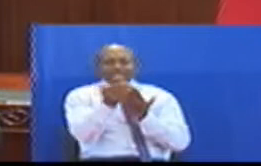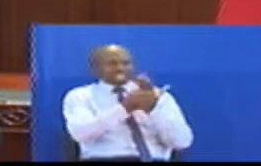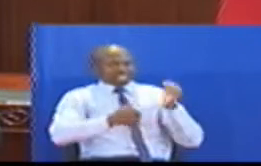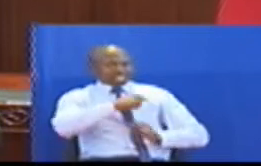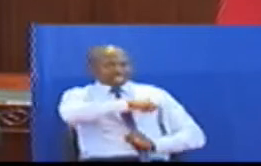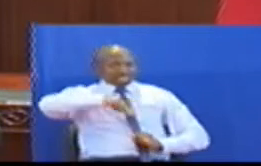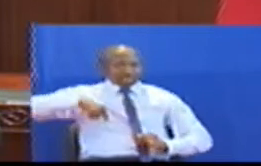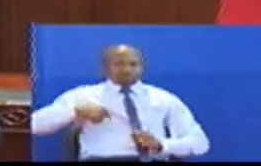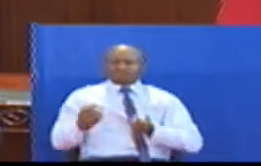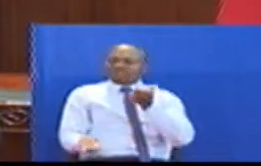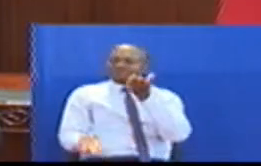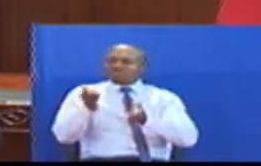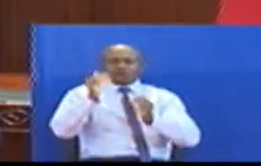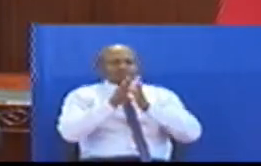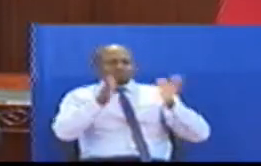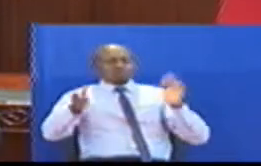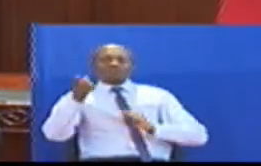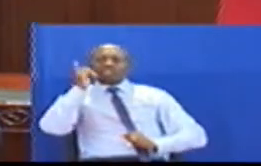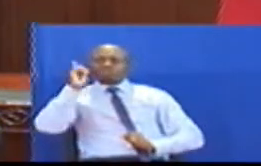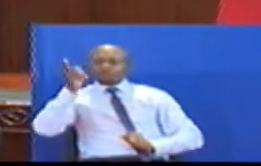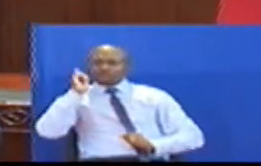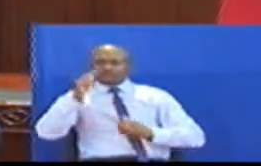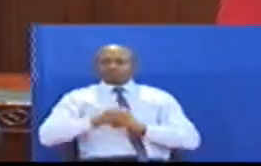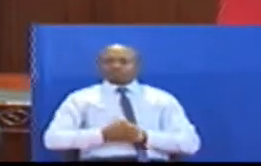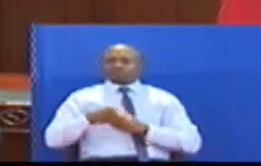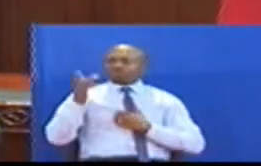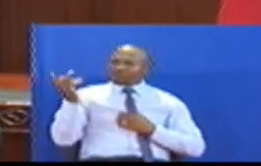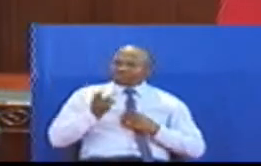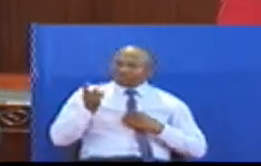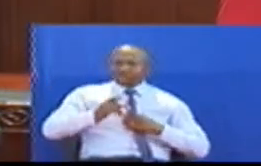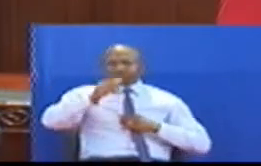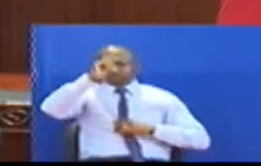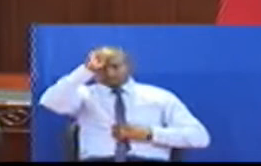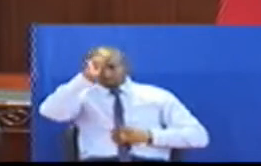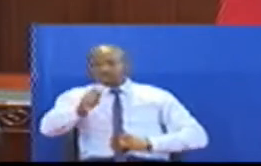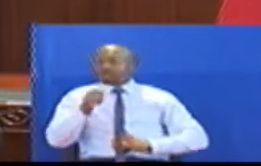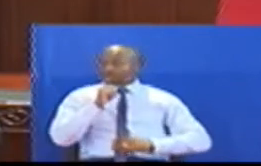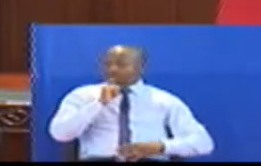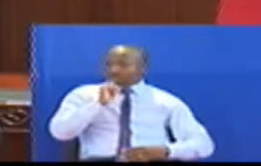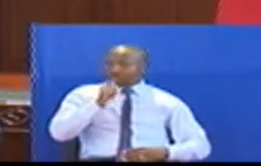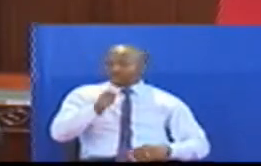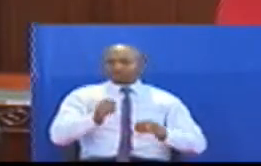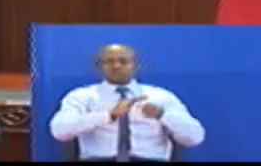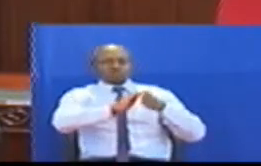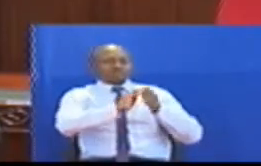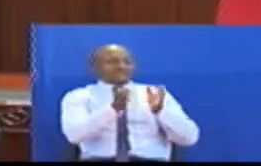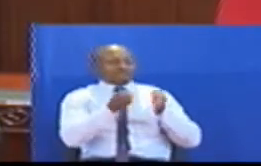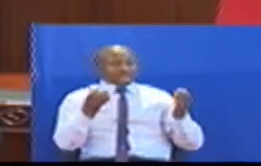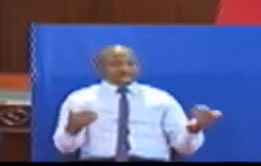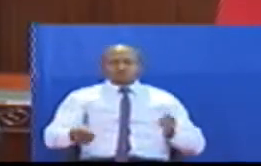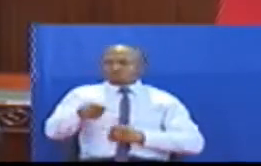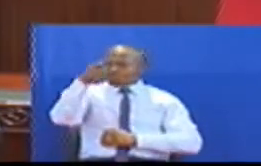kwa viwango vya kihistoria. Vile vile Mheshimiwa Spika, nichukue nafasi hii kupongeza wewe